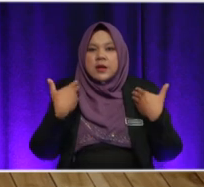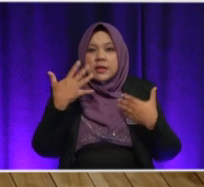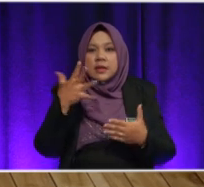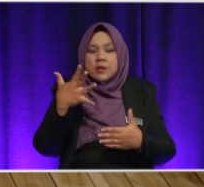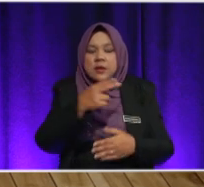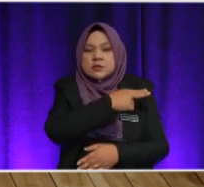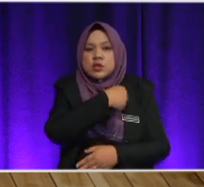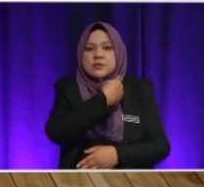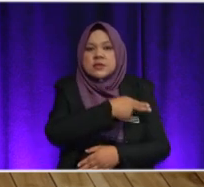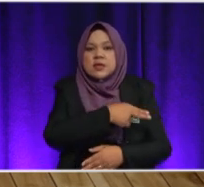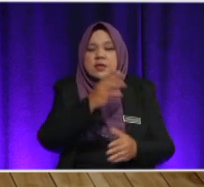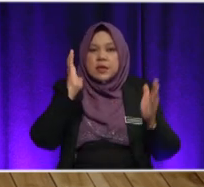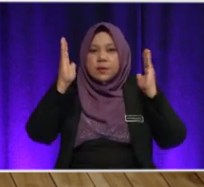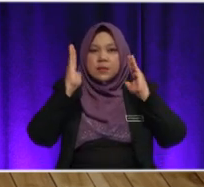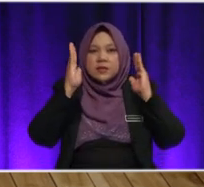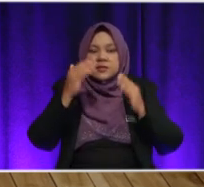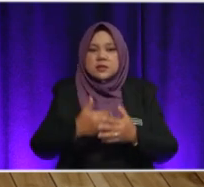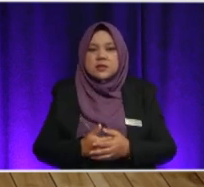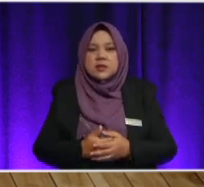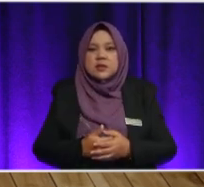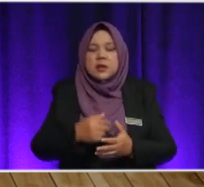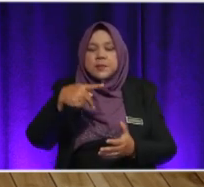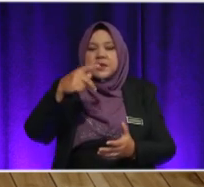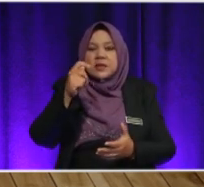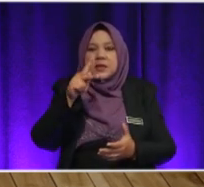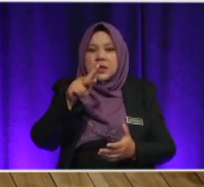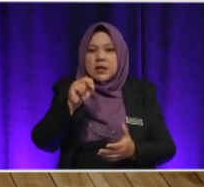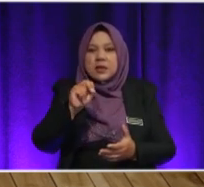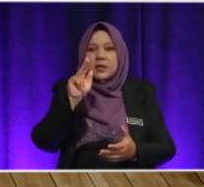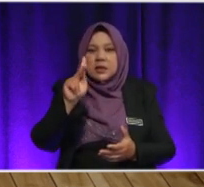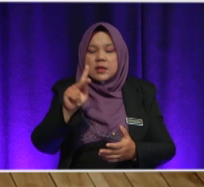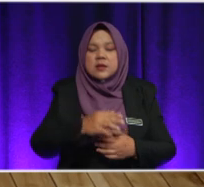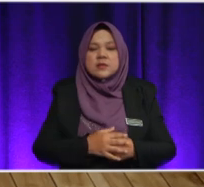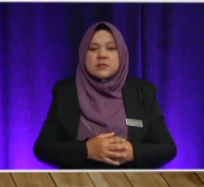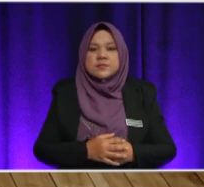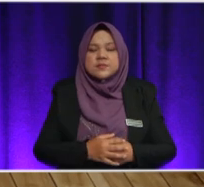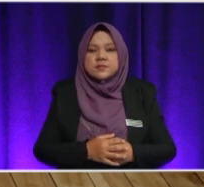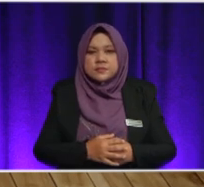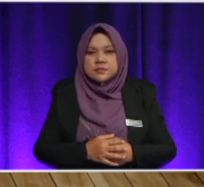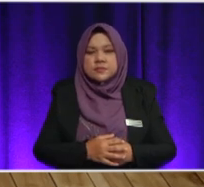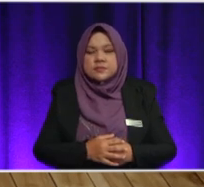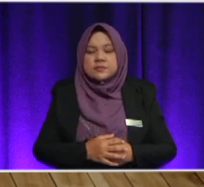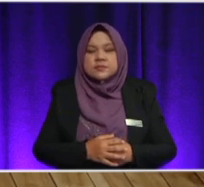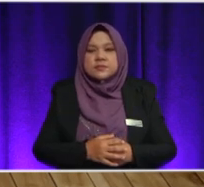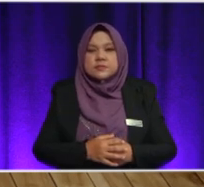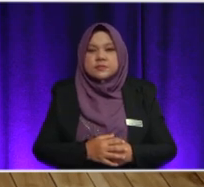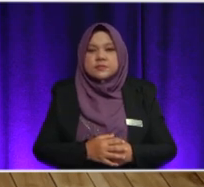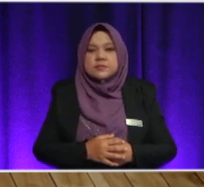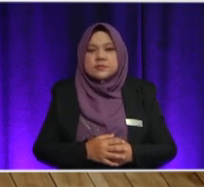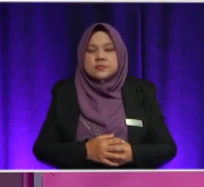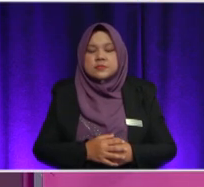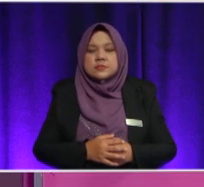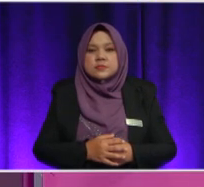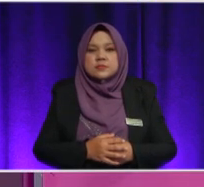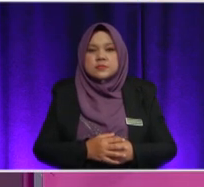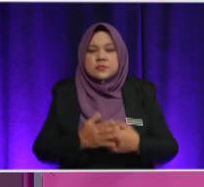Hospital di Malaysia ini adanya peringatan pteng yaitu peringatan tradisional dan compliment 3 yang telah di sawah